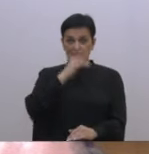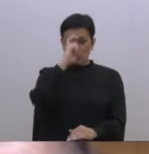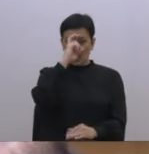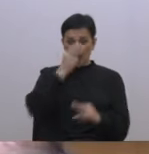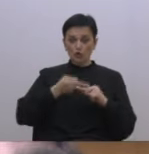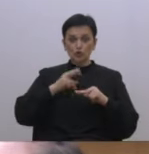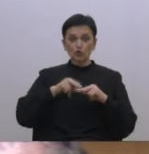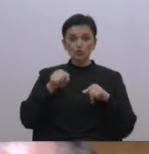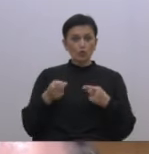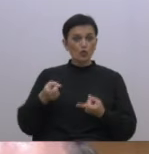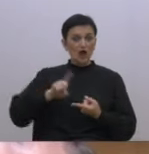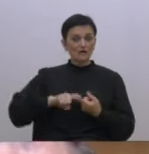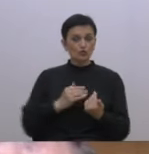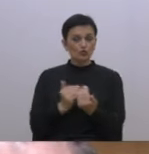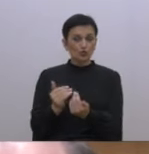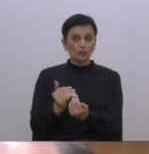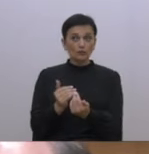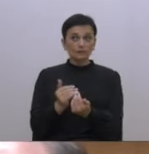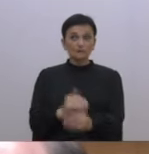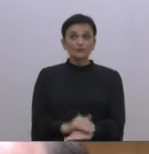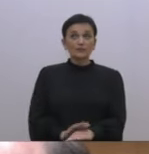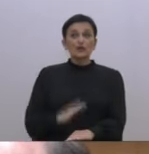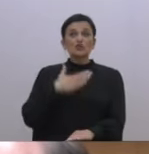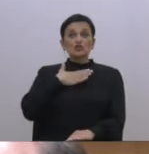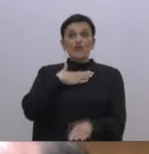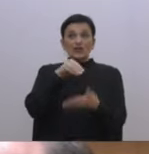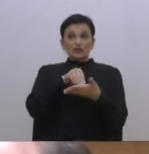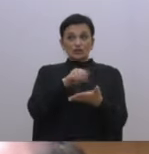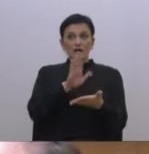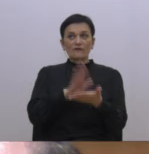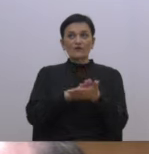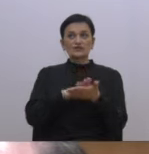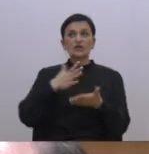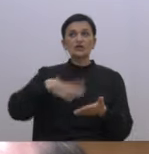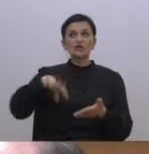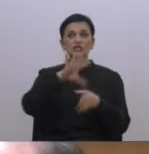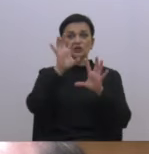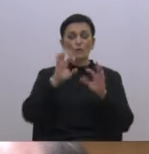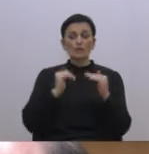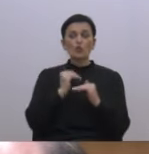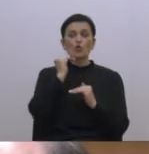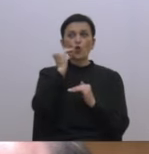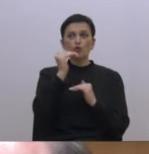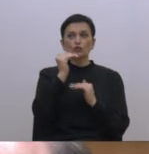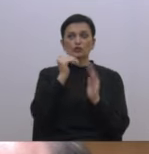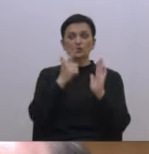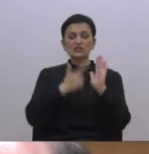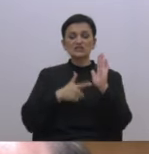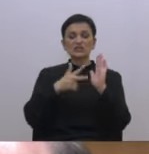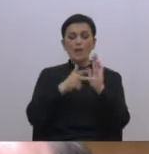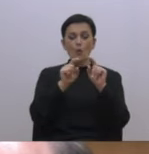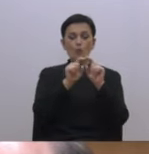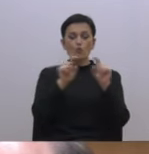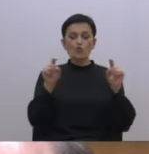ხელისუფლებას უკავშირდება. ჩვენ ჩავწერეთ საქართველოს კონსტიტუციაში 78